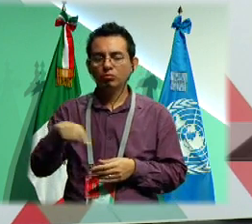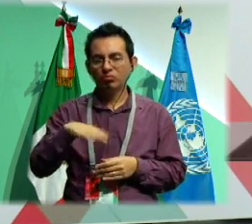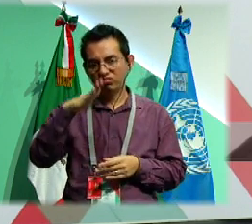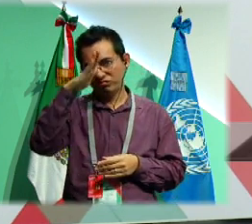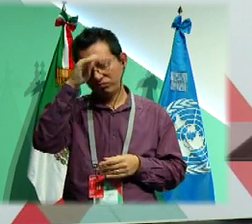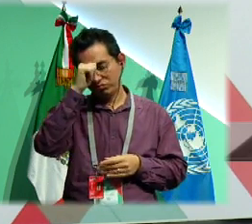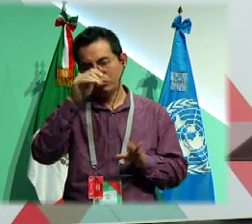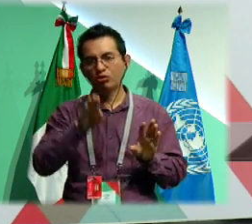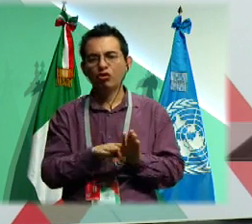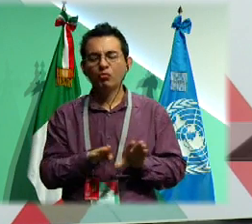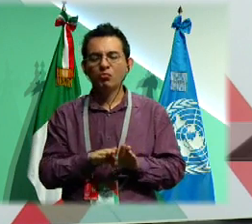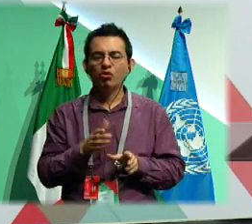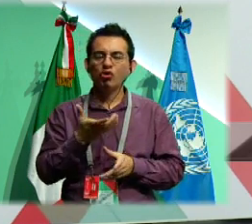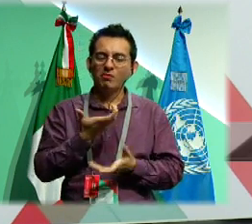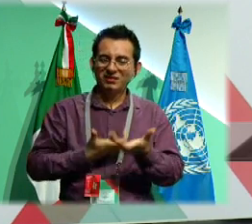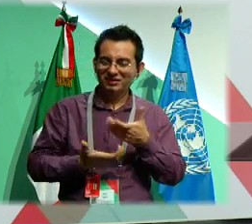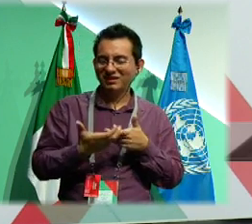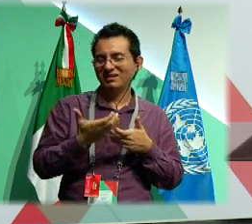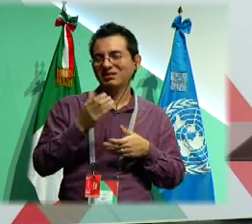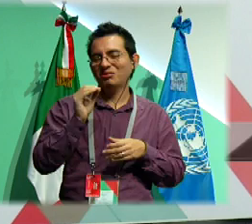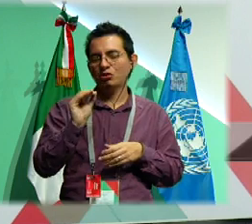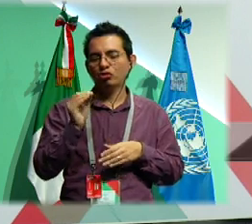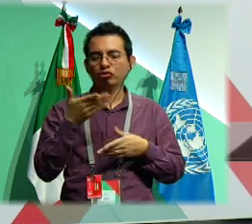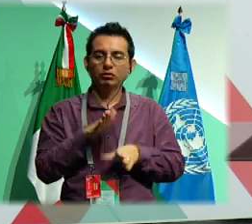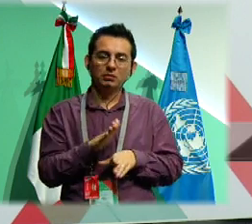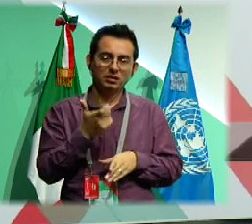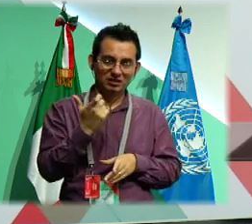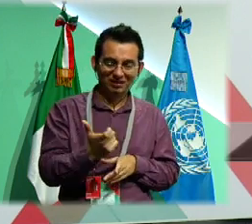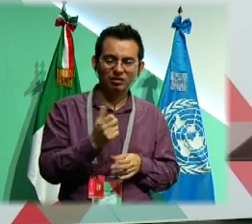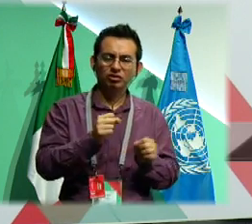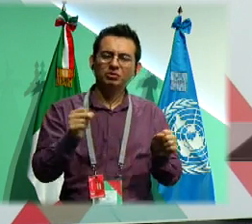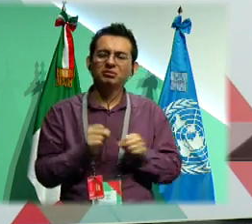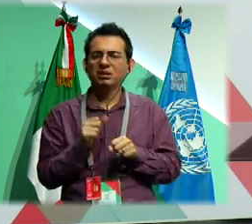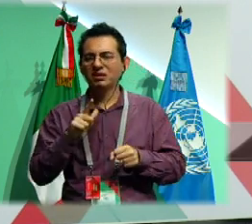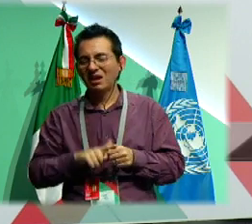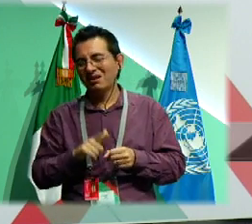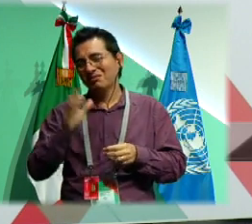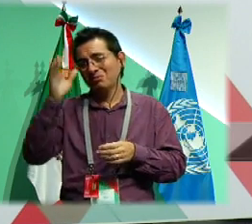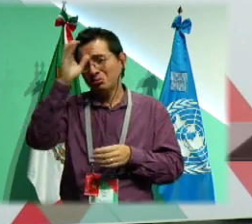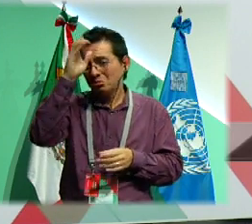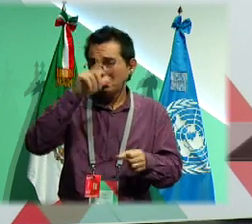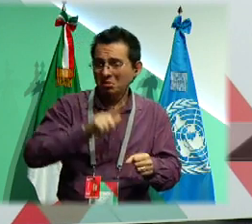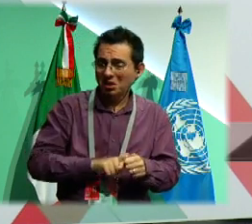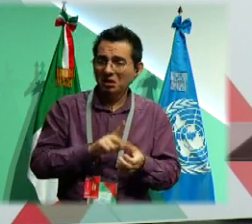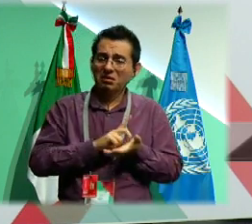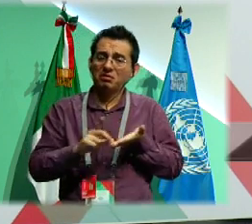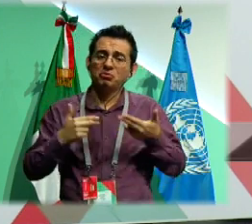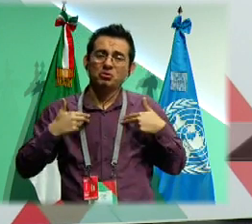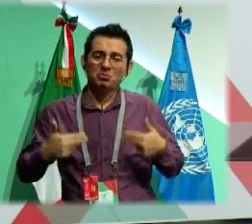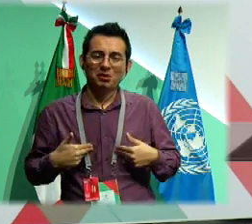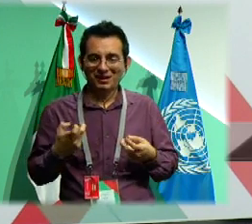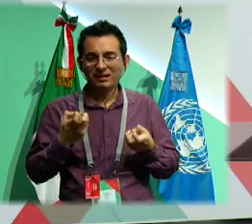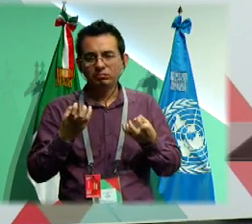de droits de l'homme ou des questions sociales et économiques, de droits socio-économiques.